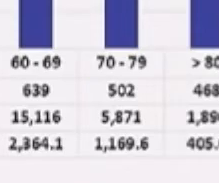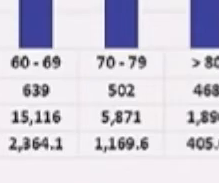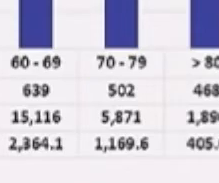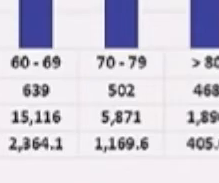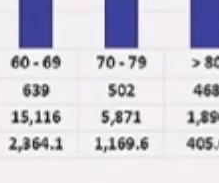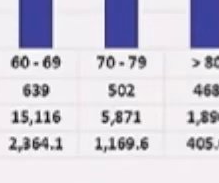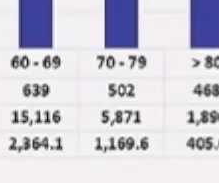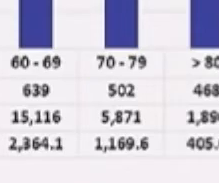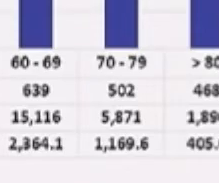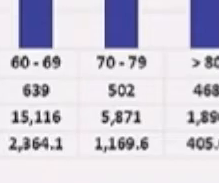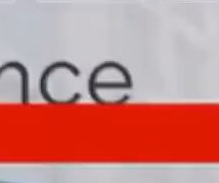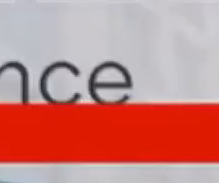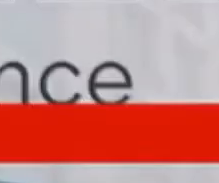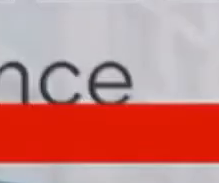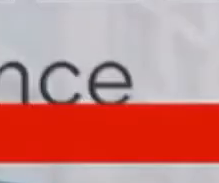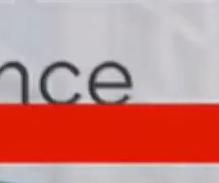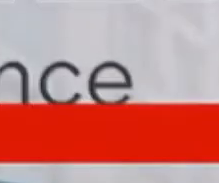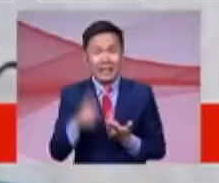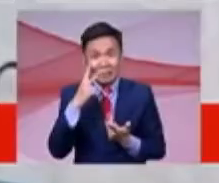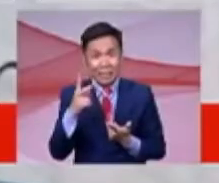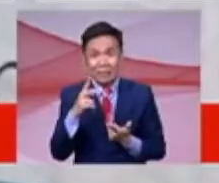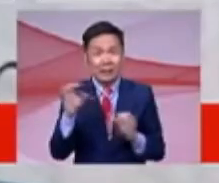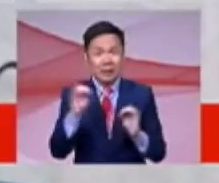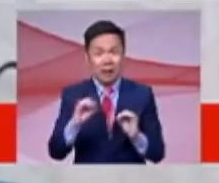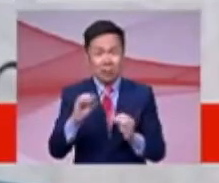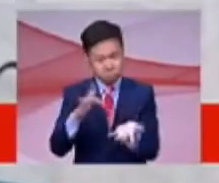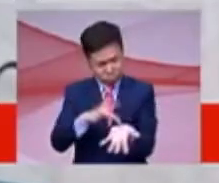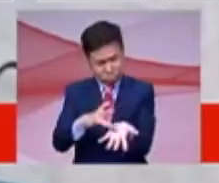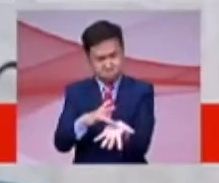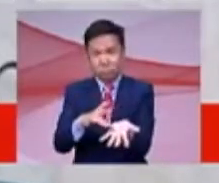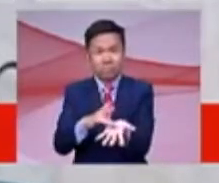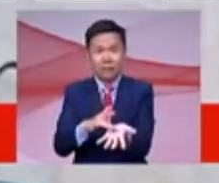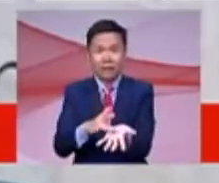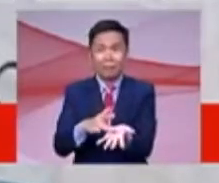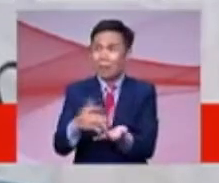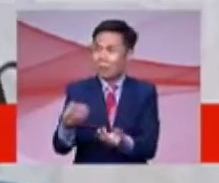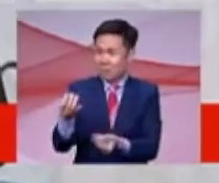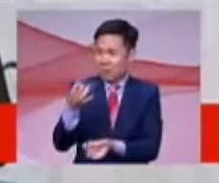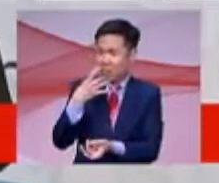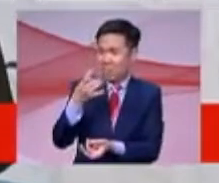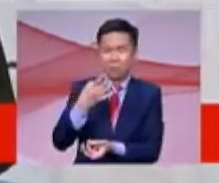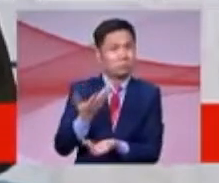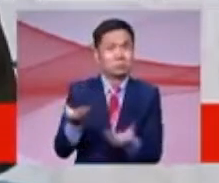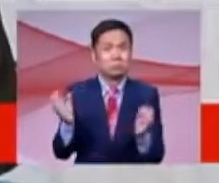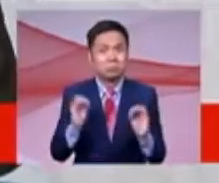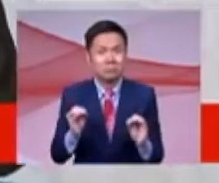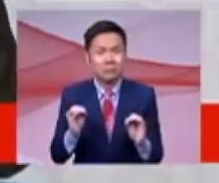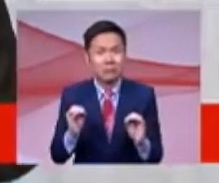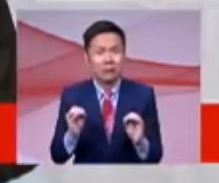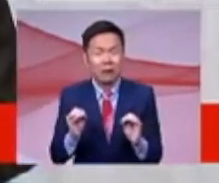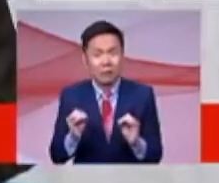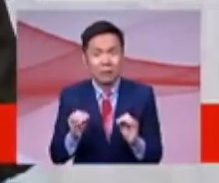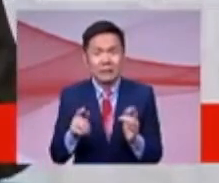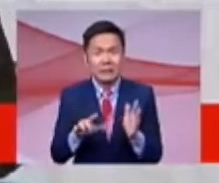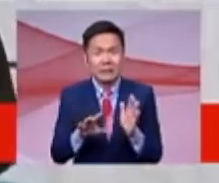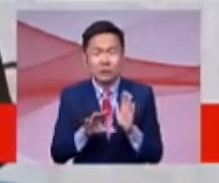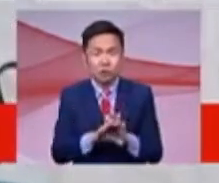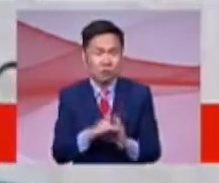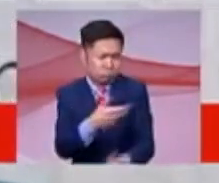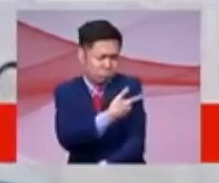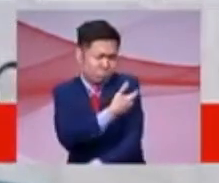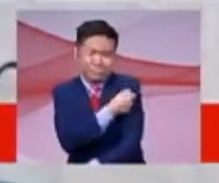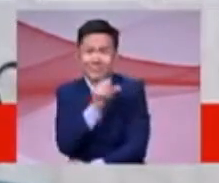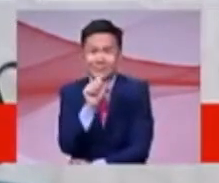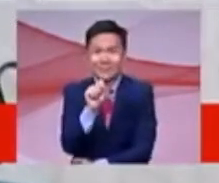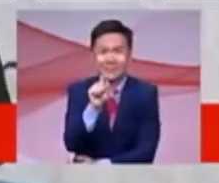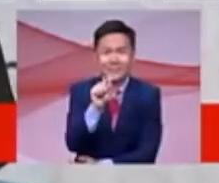juga rentan ataupun tak berkesan dengan rawatan-rawatan yang kita berikan. Contohnya kalau kita menggunakan steroid